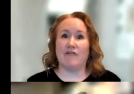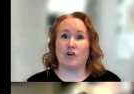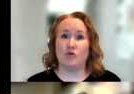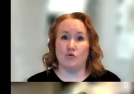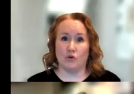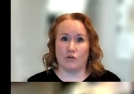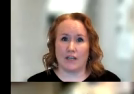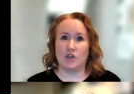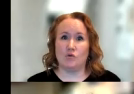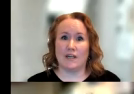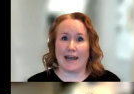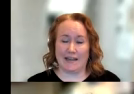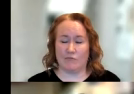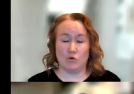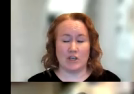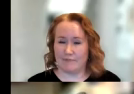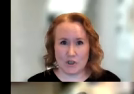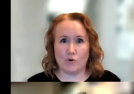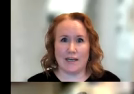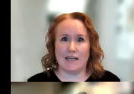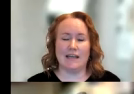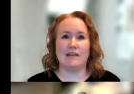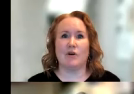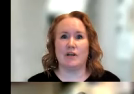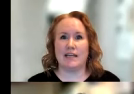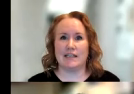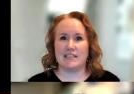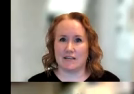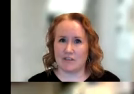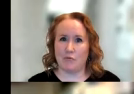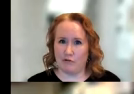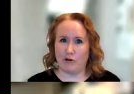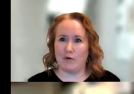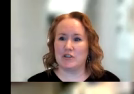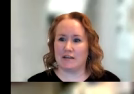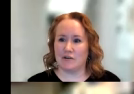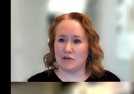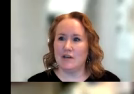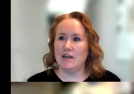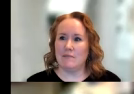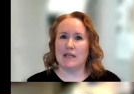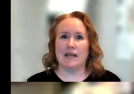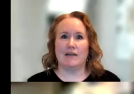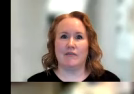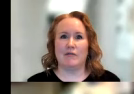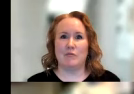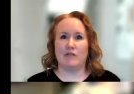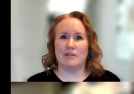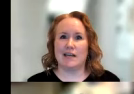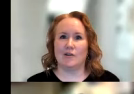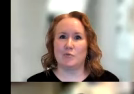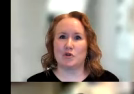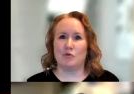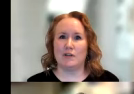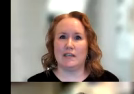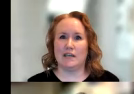I FAQ, den Q&A, Q&A, ikke bare direkte I chatten, vi skal prøve å følge med på chatten også, men vi prøver å